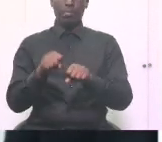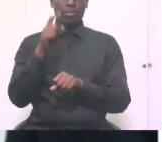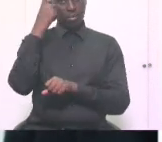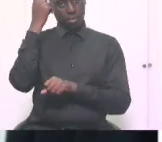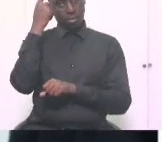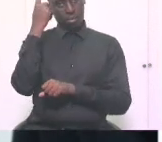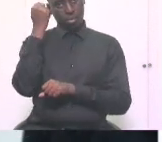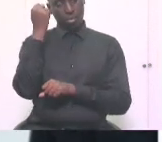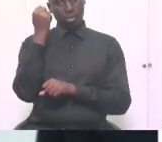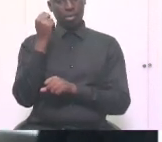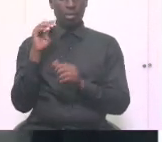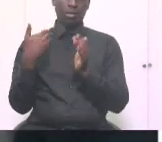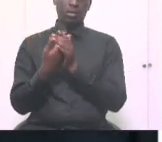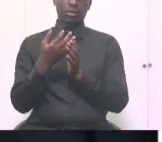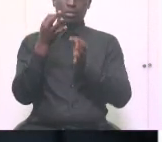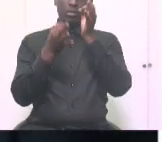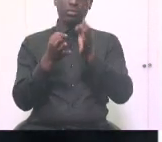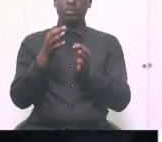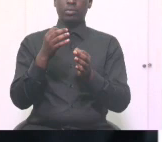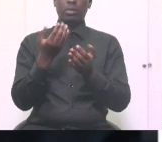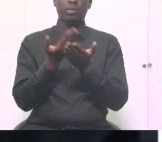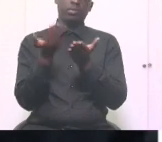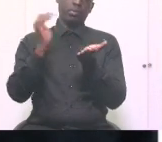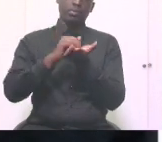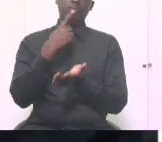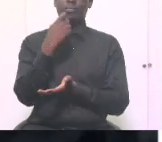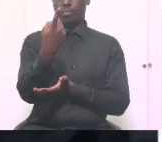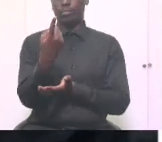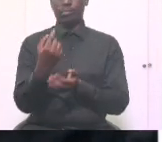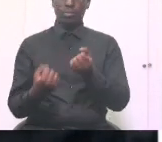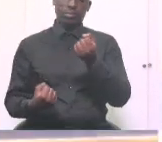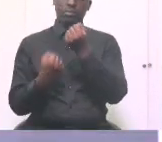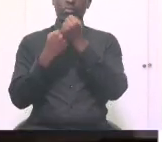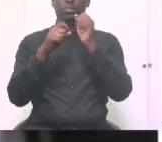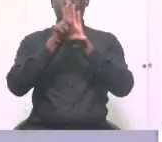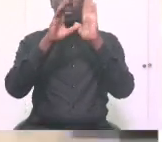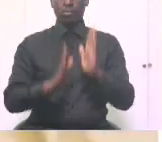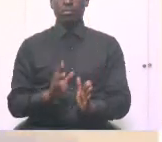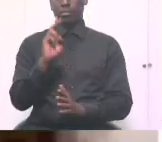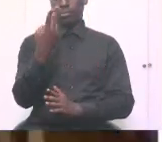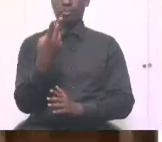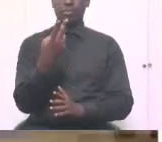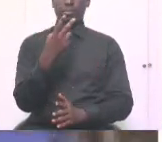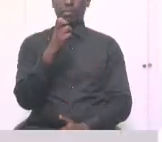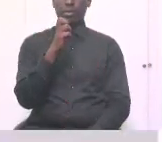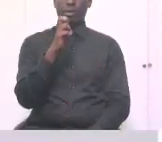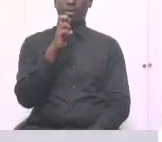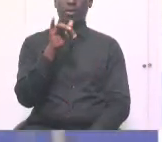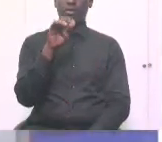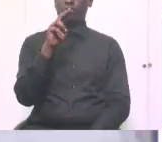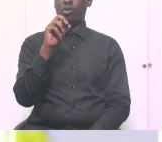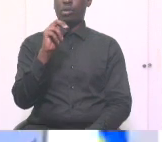Yageze mu rukiko yajuririye mu gitondo cyo kuri uyu wa mbere. Yari yunganiwe n'abanyamategeko babiri barimo Maître Gaetana Yvonne ndetse na